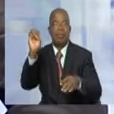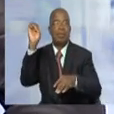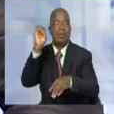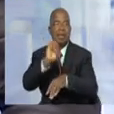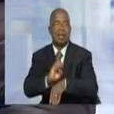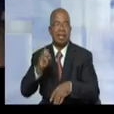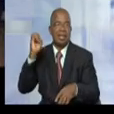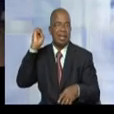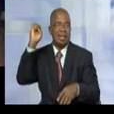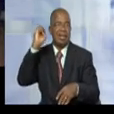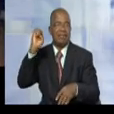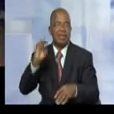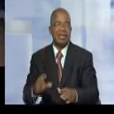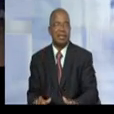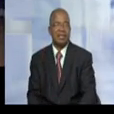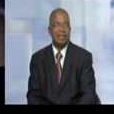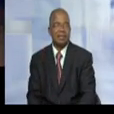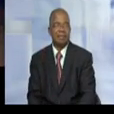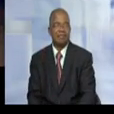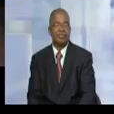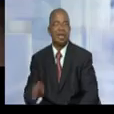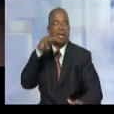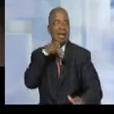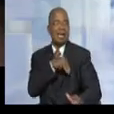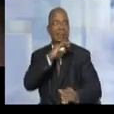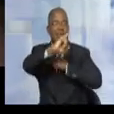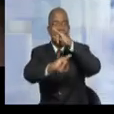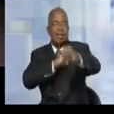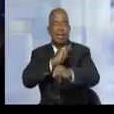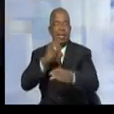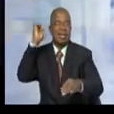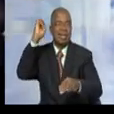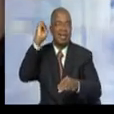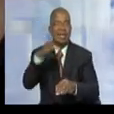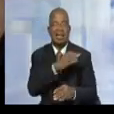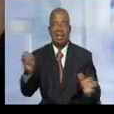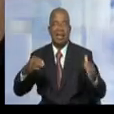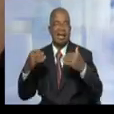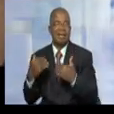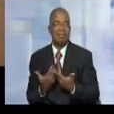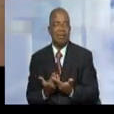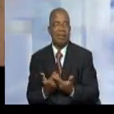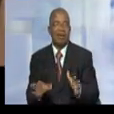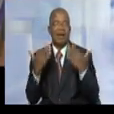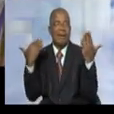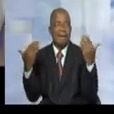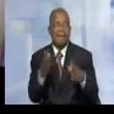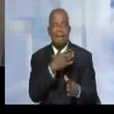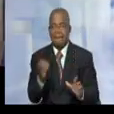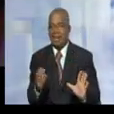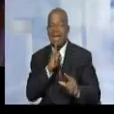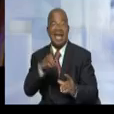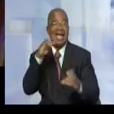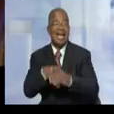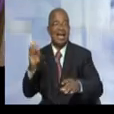Charles Tatou. La Mission internationale d'évangélisation MIE vient de se connecter au réseau mondial des églises